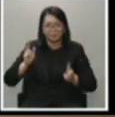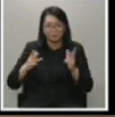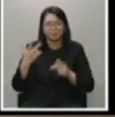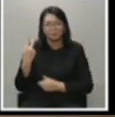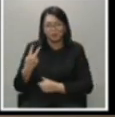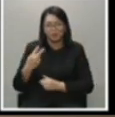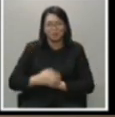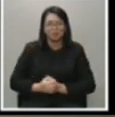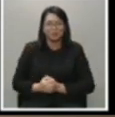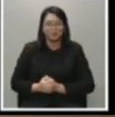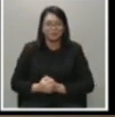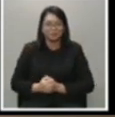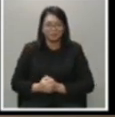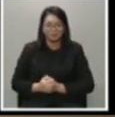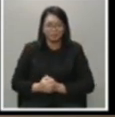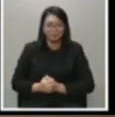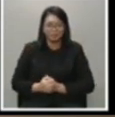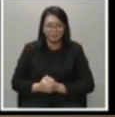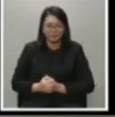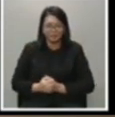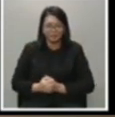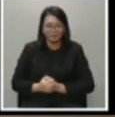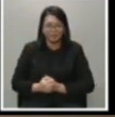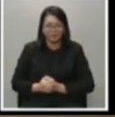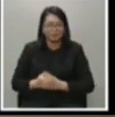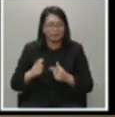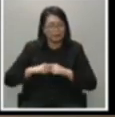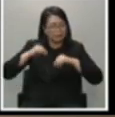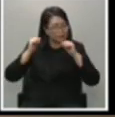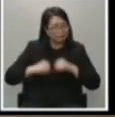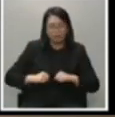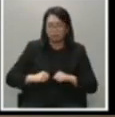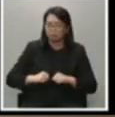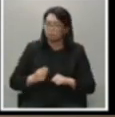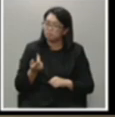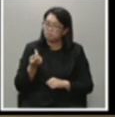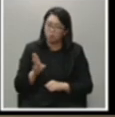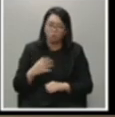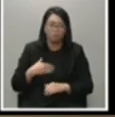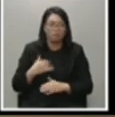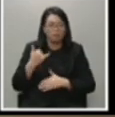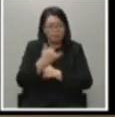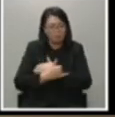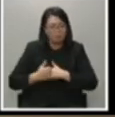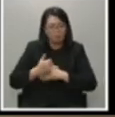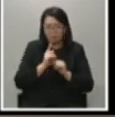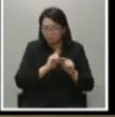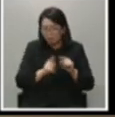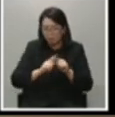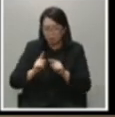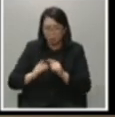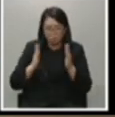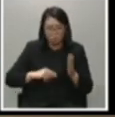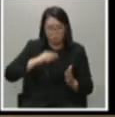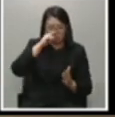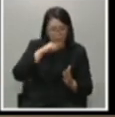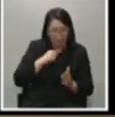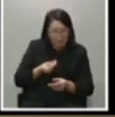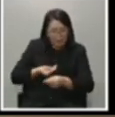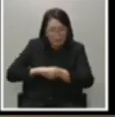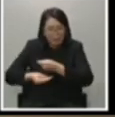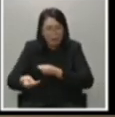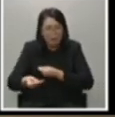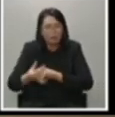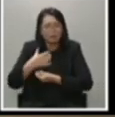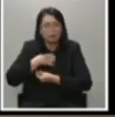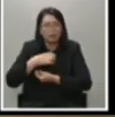ถือเป็นการตัดสินใจที่ได้ไม่คุ้มเสียค่ะเอาผลประโยชน์มหาศาลของชาวไทยไปแลกเพียงแค่ว่าจะ